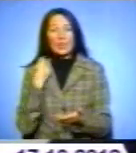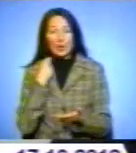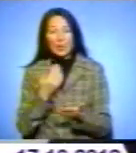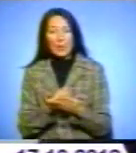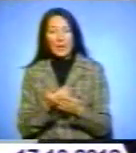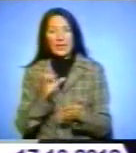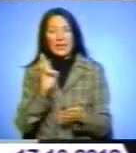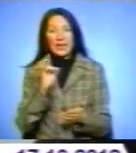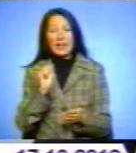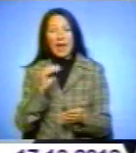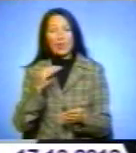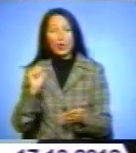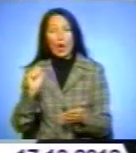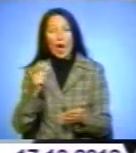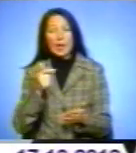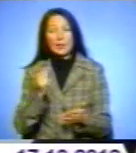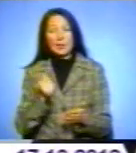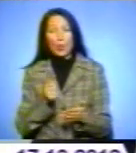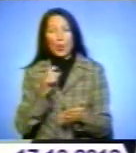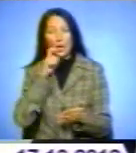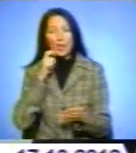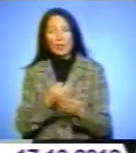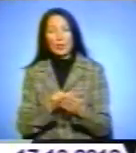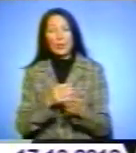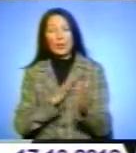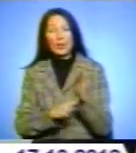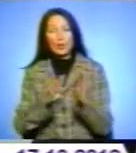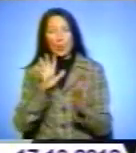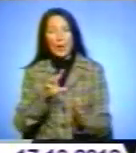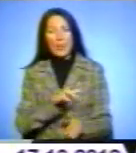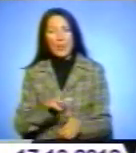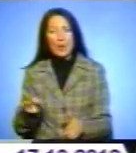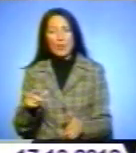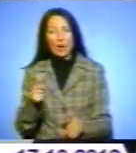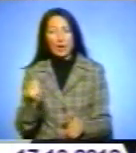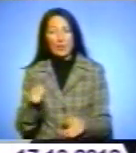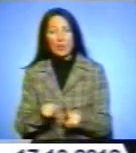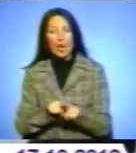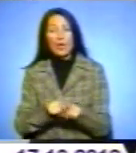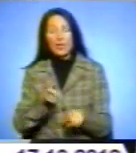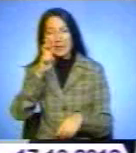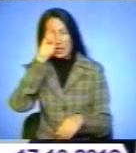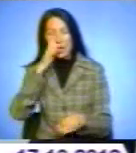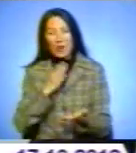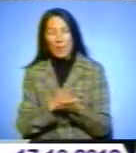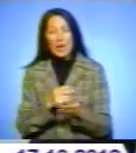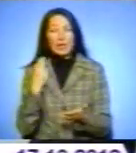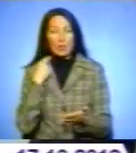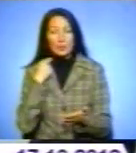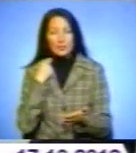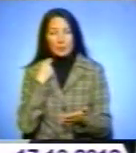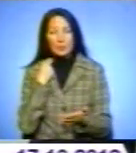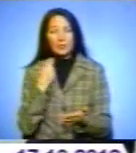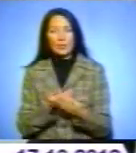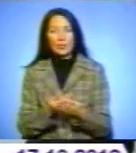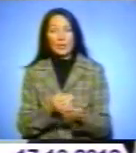України» орієнтовно 95 мільйонів гривень. В той самий час держава має заборгованість перед містом Тернополем за відшкодування різниці